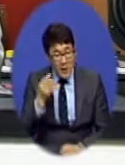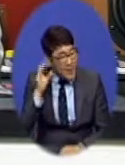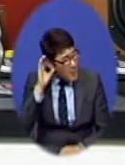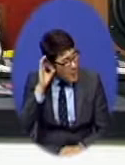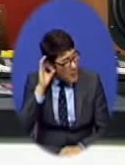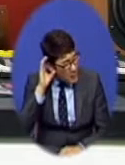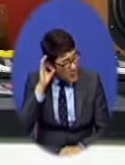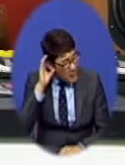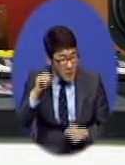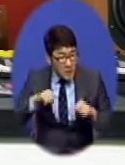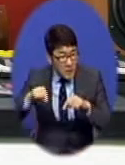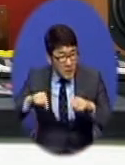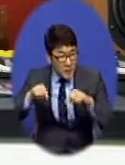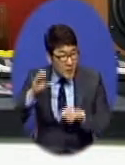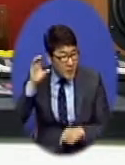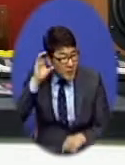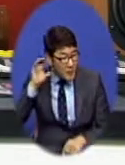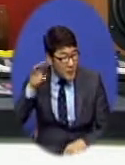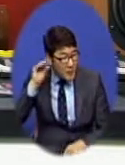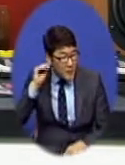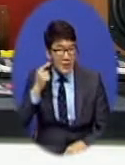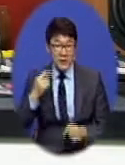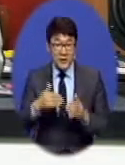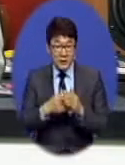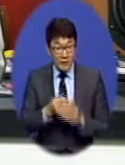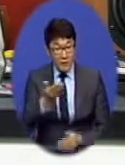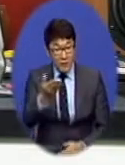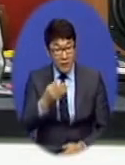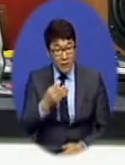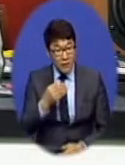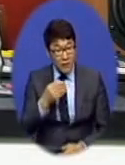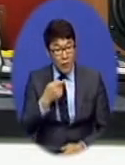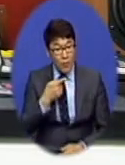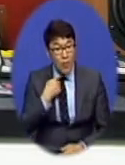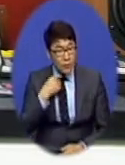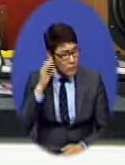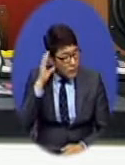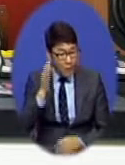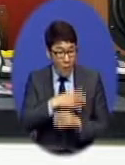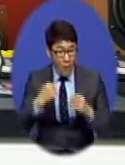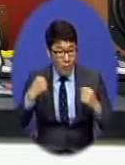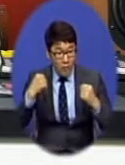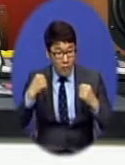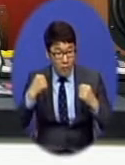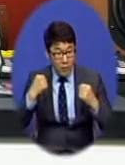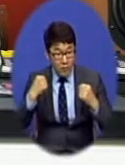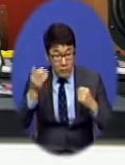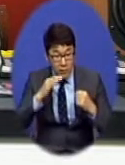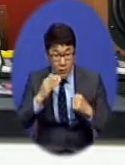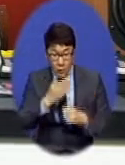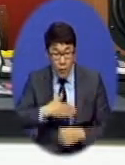들었어요. 아, 그래요? 근데 이 고나면님, 그 목소리는 굉장히 건강하신데 몸이 조금